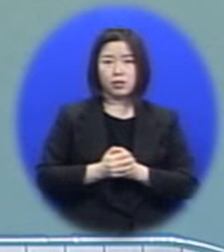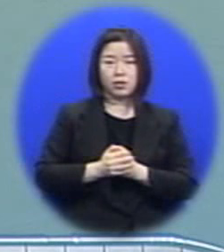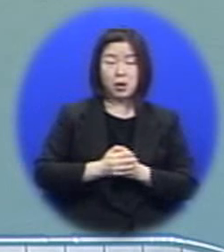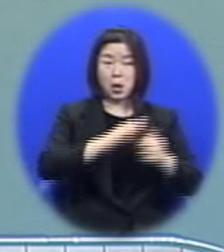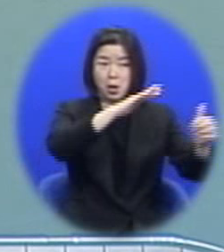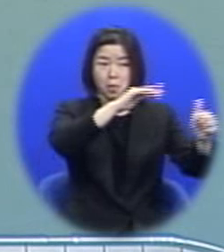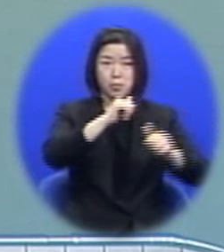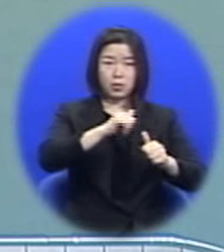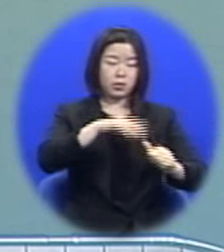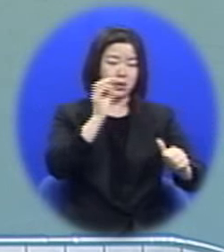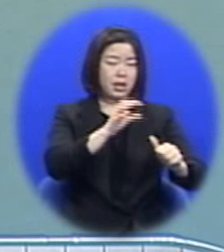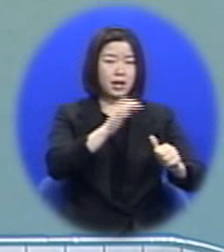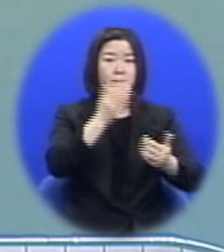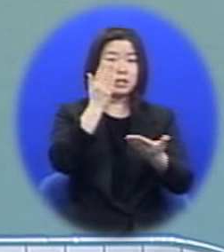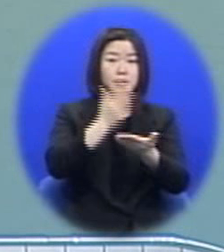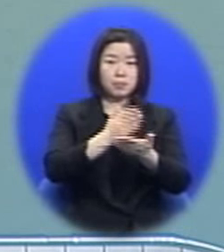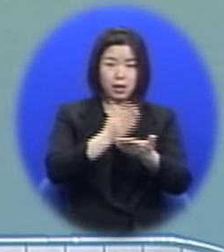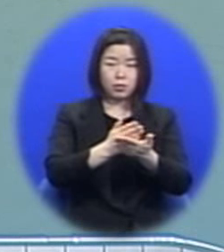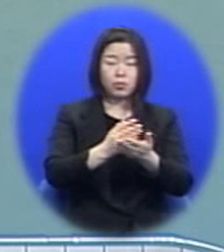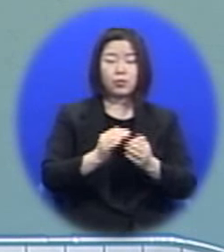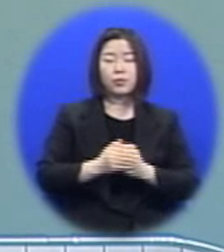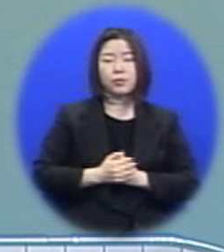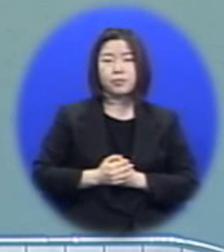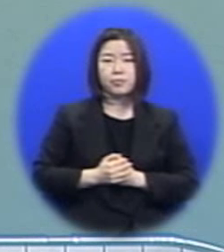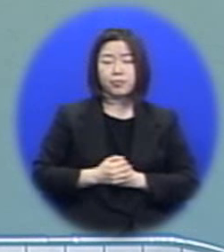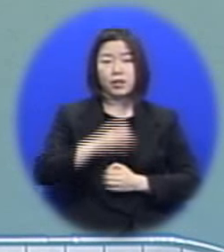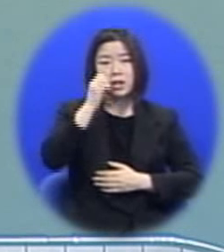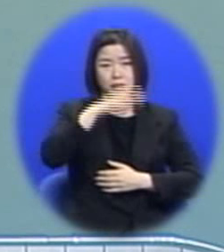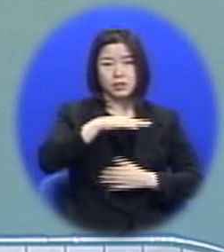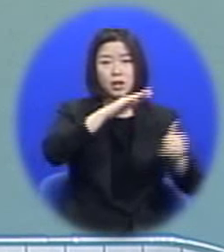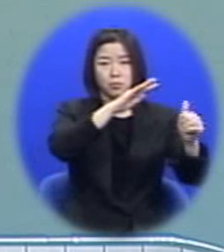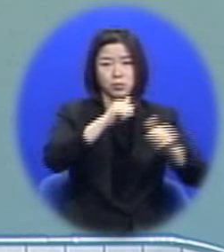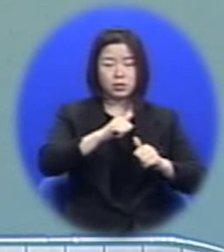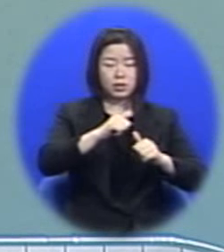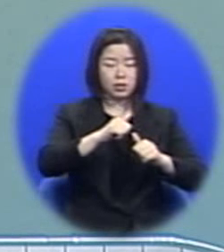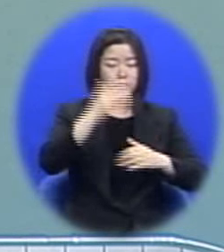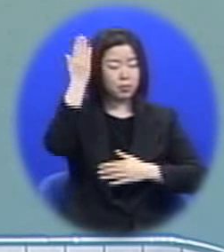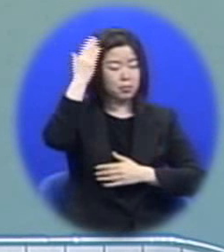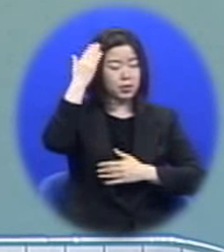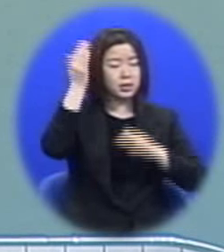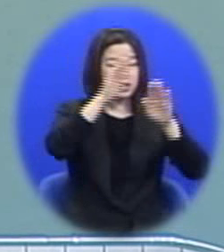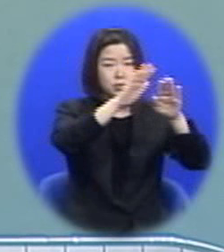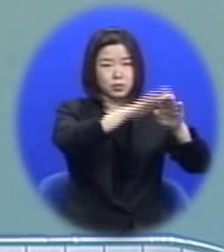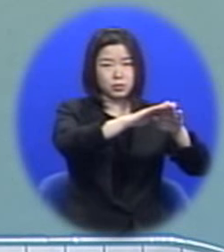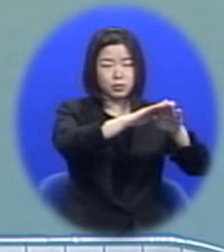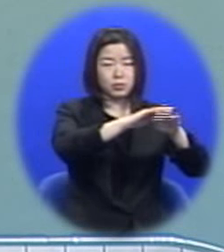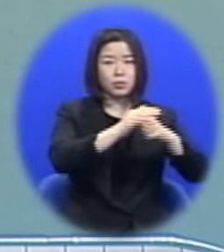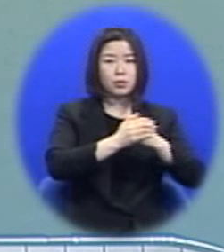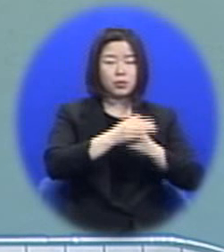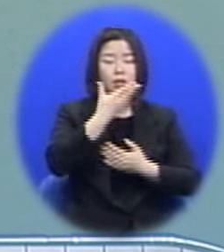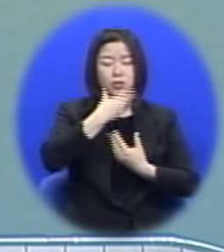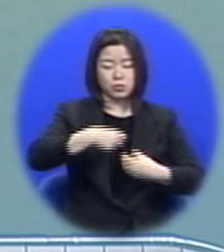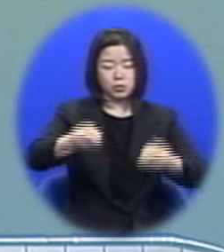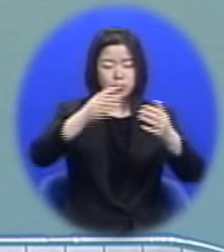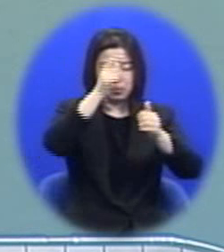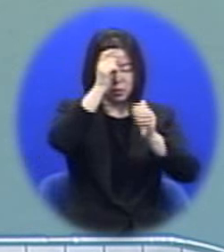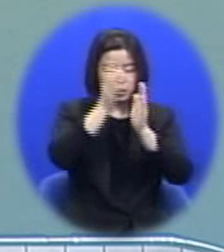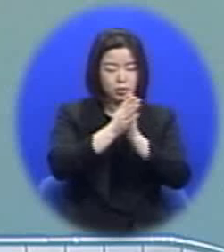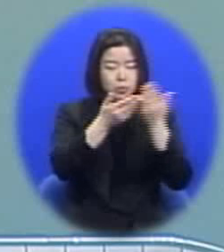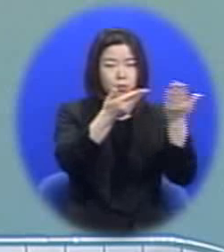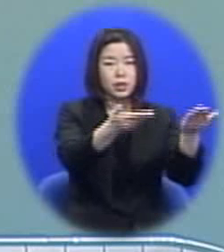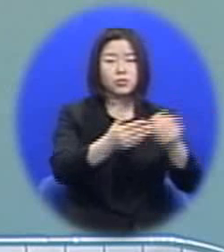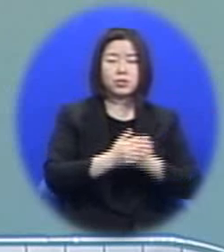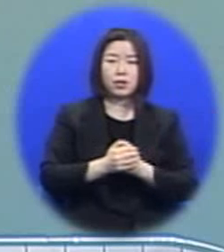불러다가 야단을 치려고 하지 마시고 그냥 불러다가 머리에 손을 얹고 축복기도 해주세요.